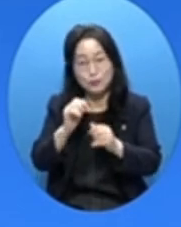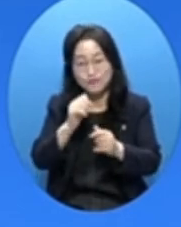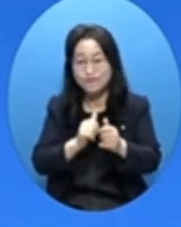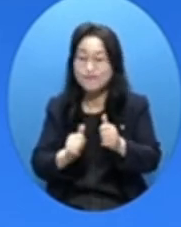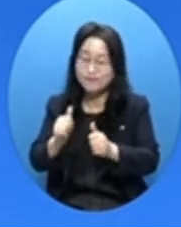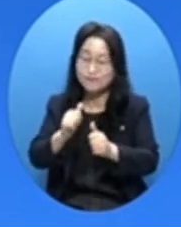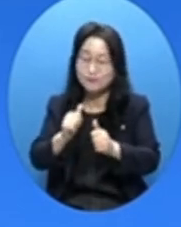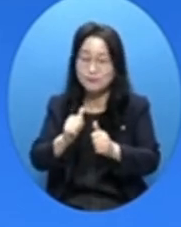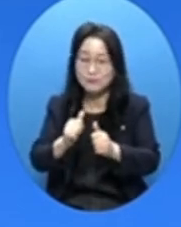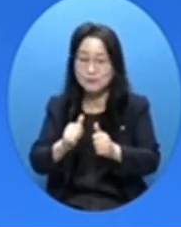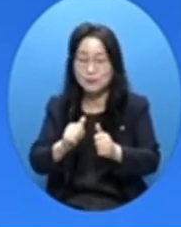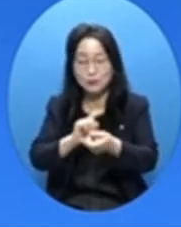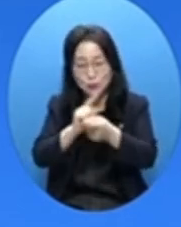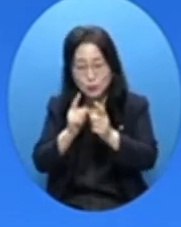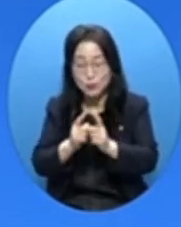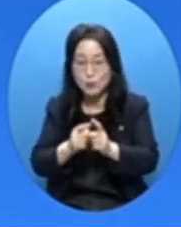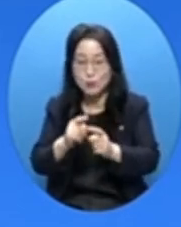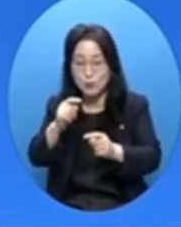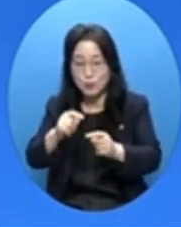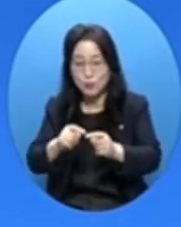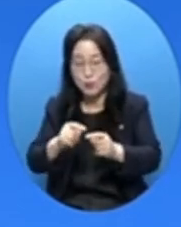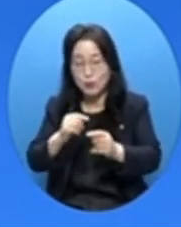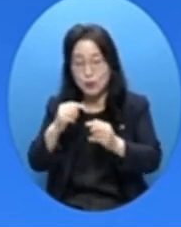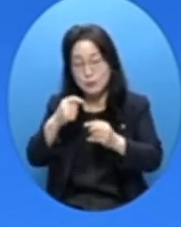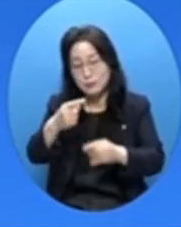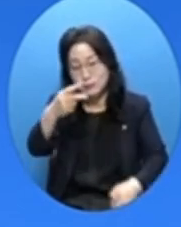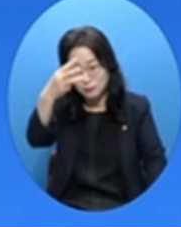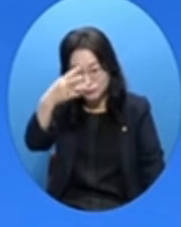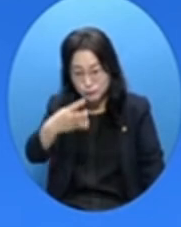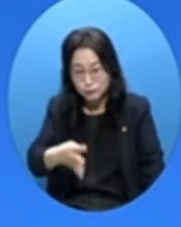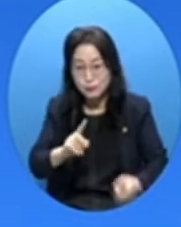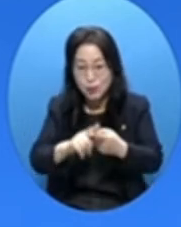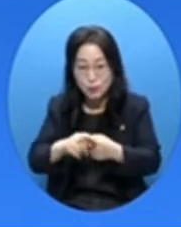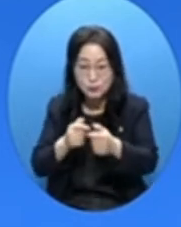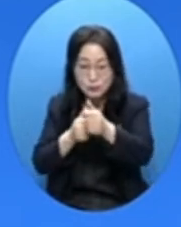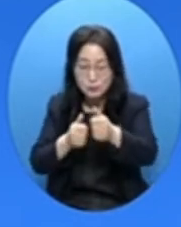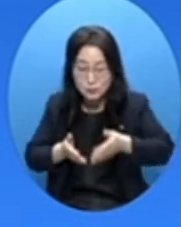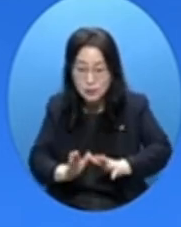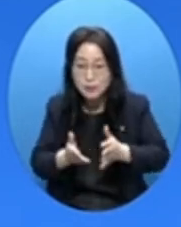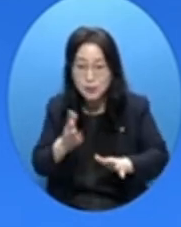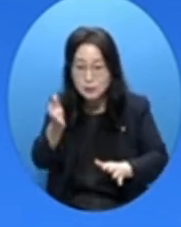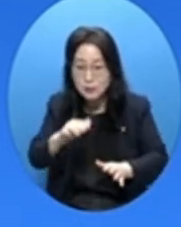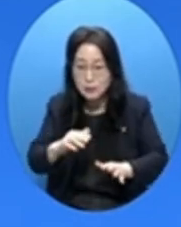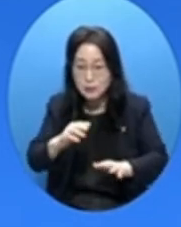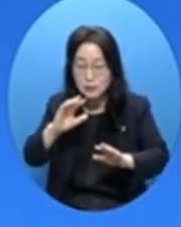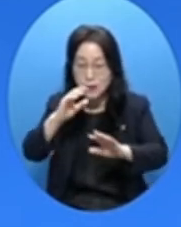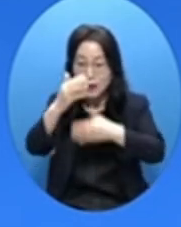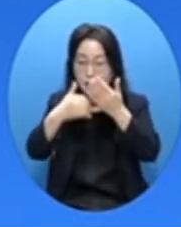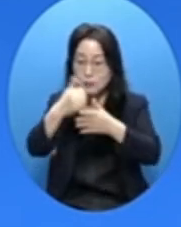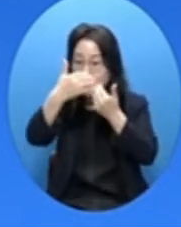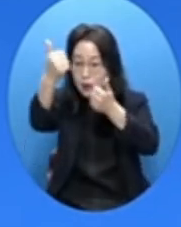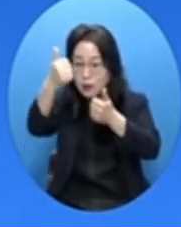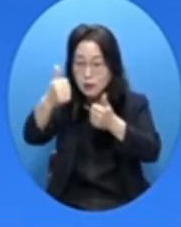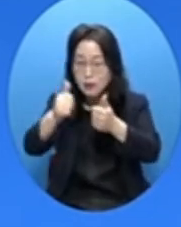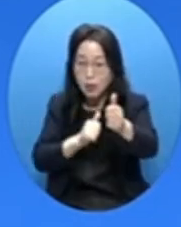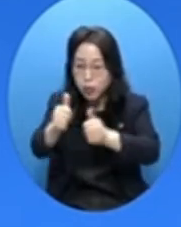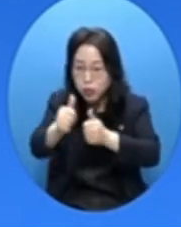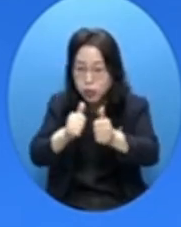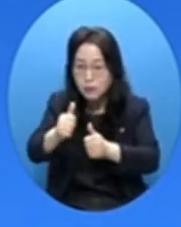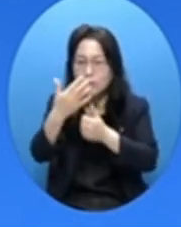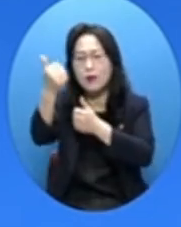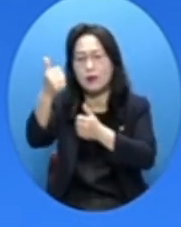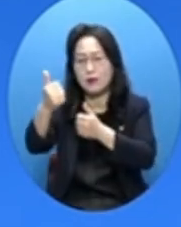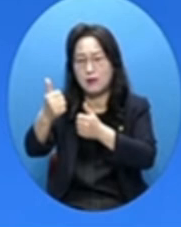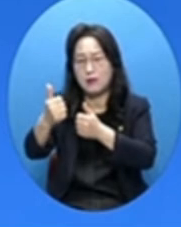갈때는 수가 없습니다 누구든지 하나의 부르시면 가야 합니다 그렇기 때문에 우리가 하루를